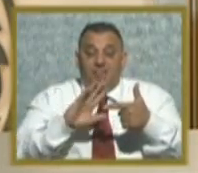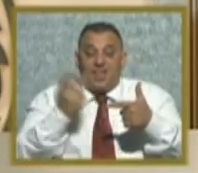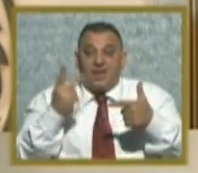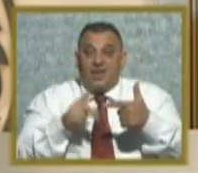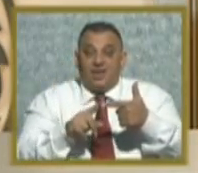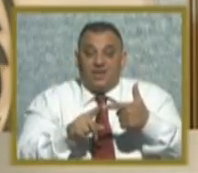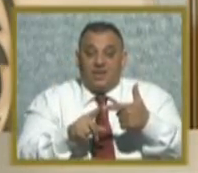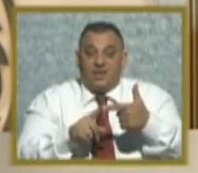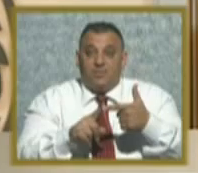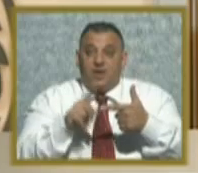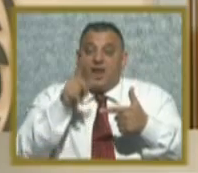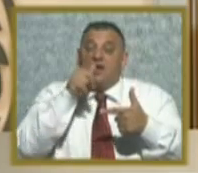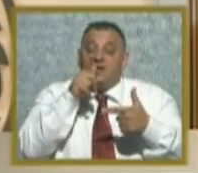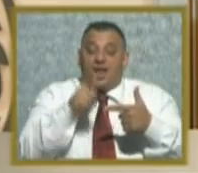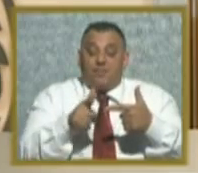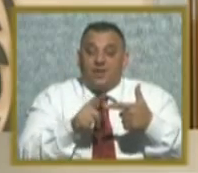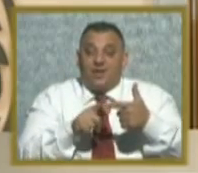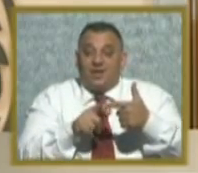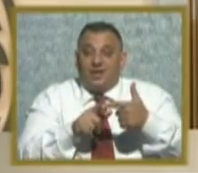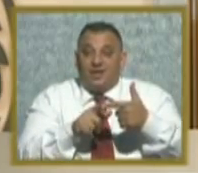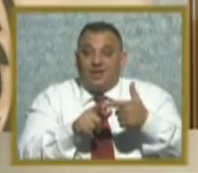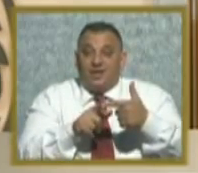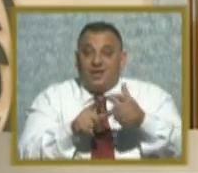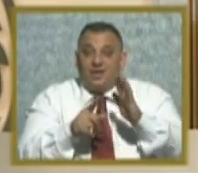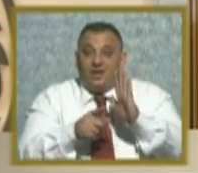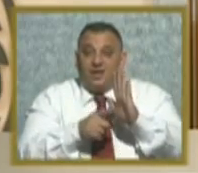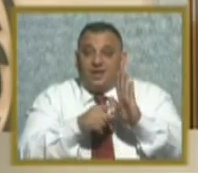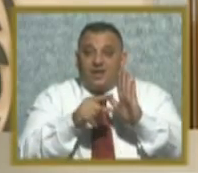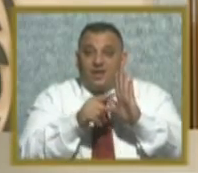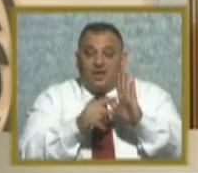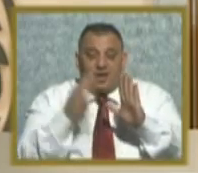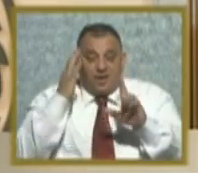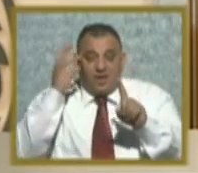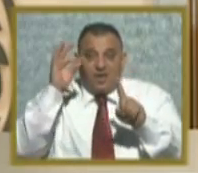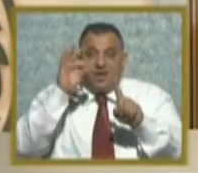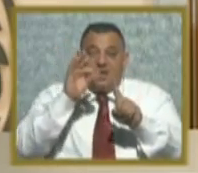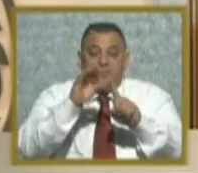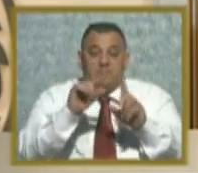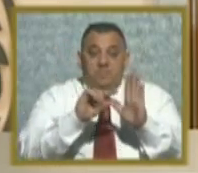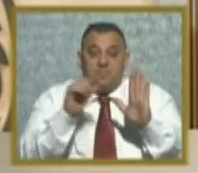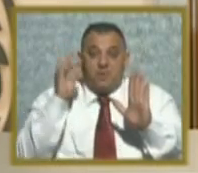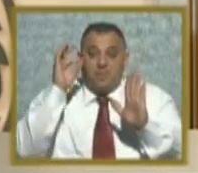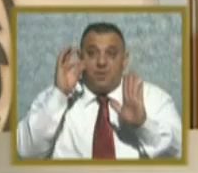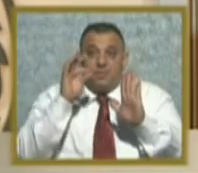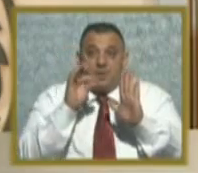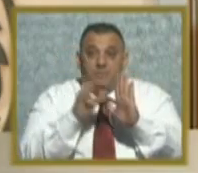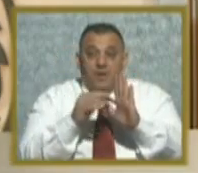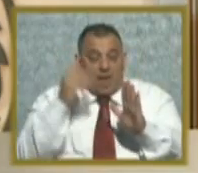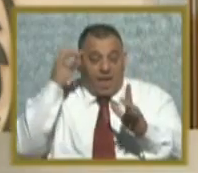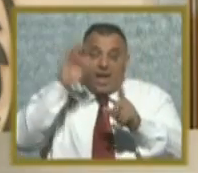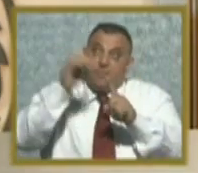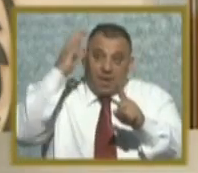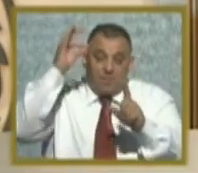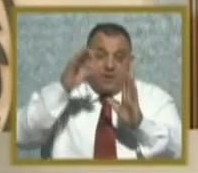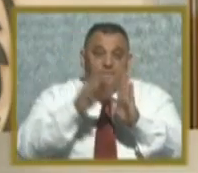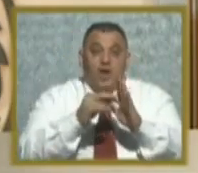يعني مما استأثر الله جل وعلا به بعلم استأثر الله جل وعلا نفسه بعلمها،